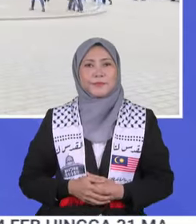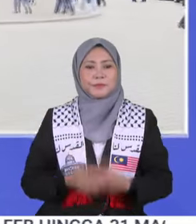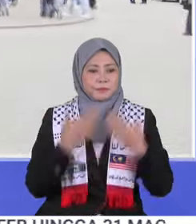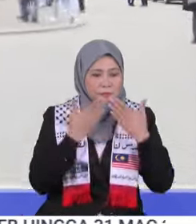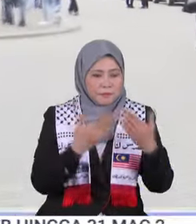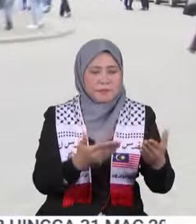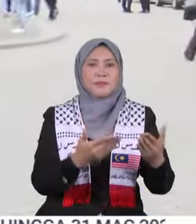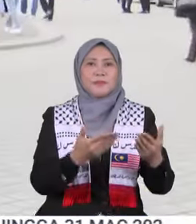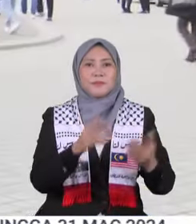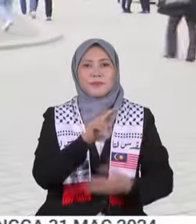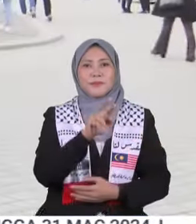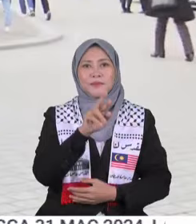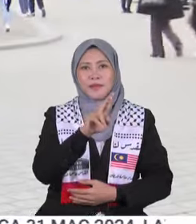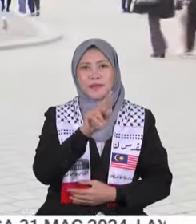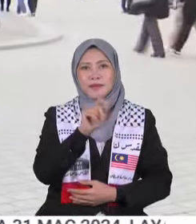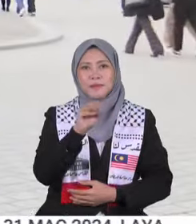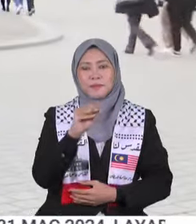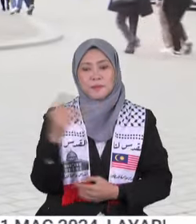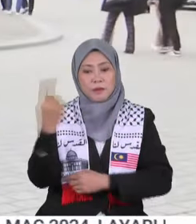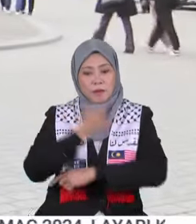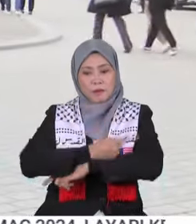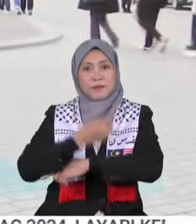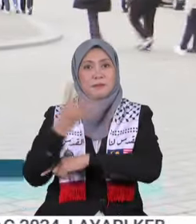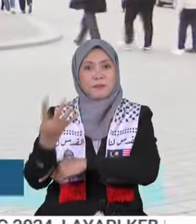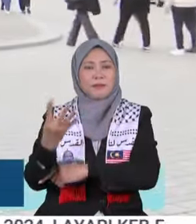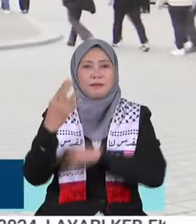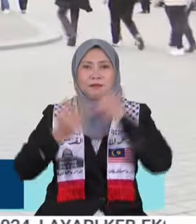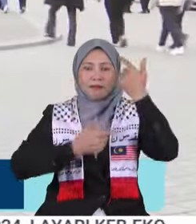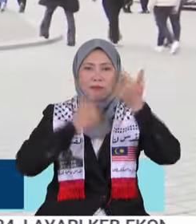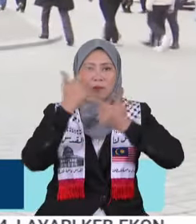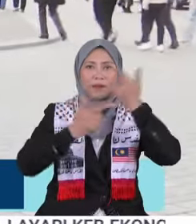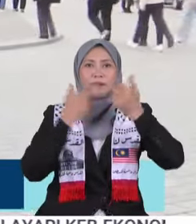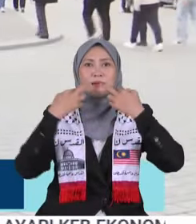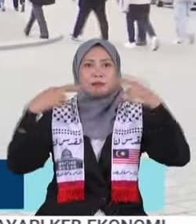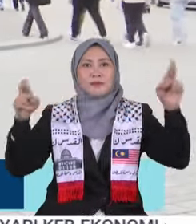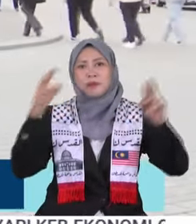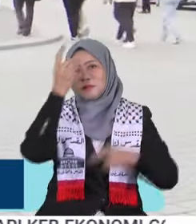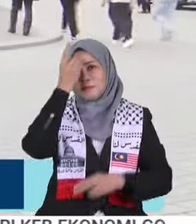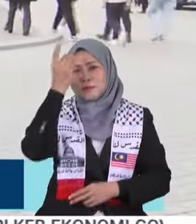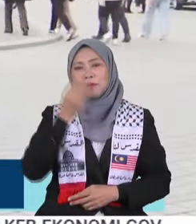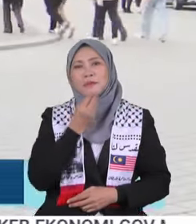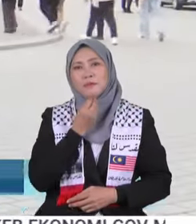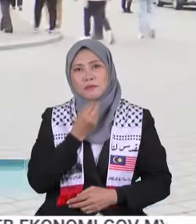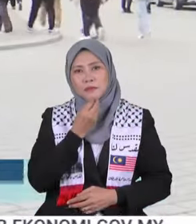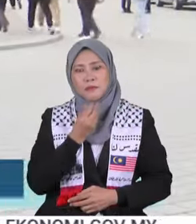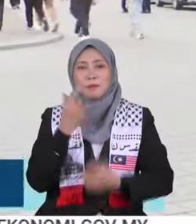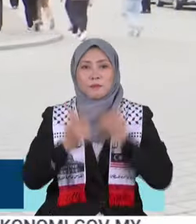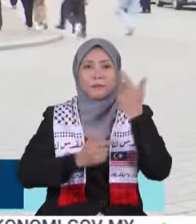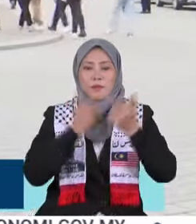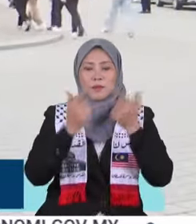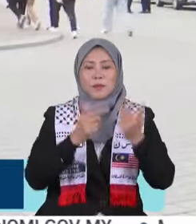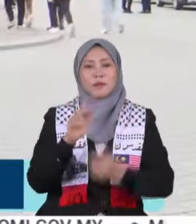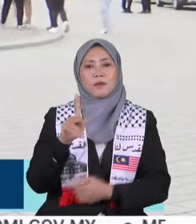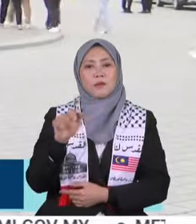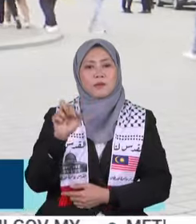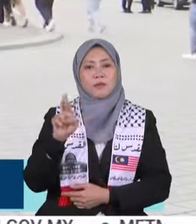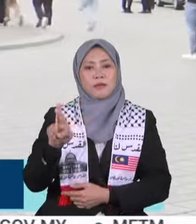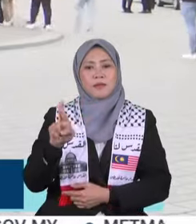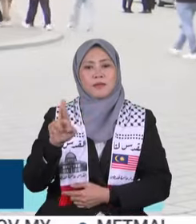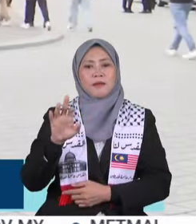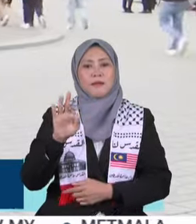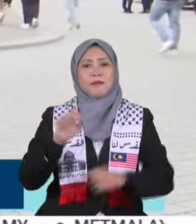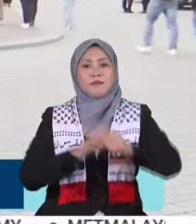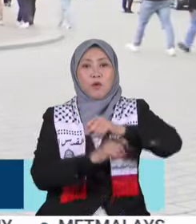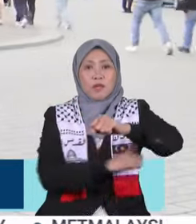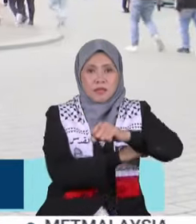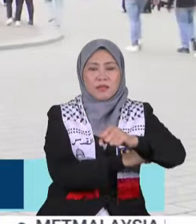Baik, terima kasih Angka Saburi. Hari keempat lawatan rasmi Perdana Menteri Datuk Seri Anwar Ibrahim melawat Körber Foundation. Ketibaan